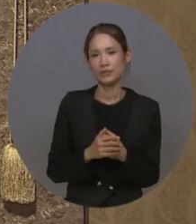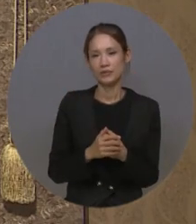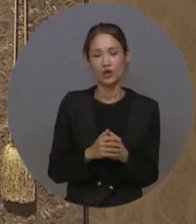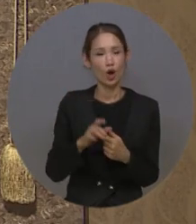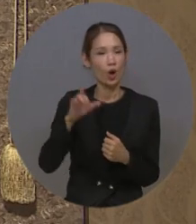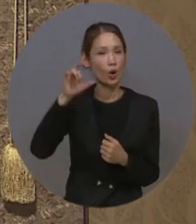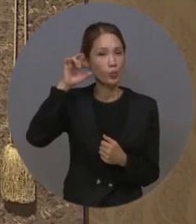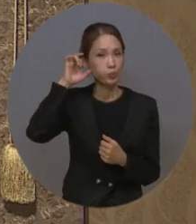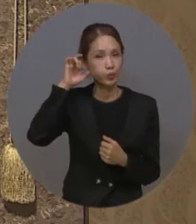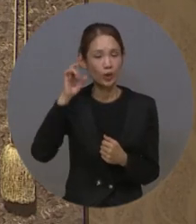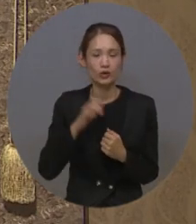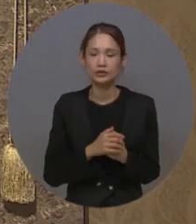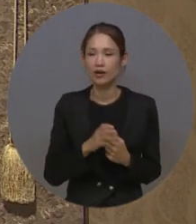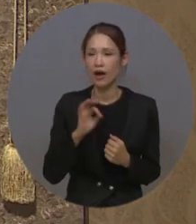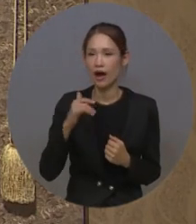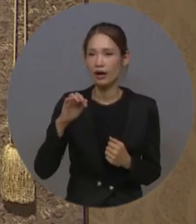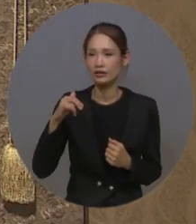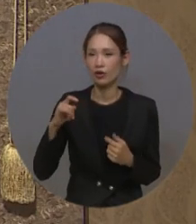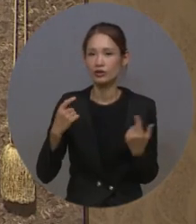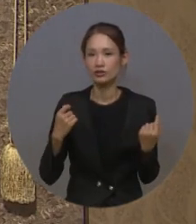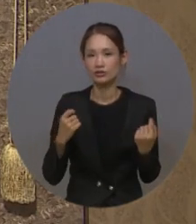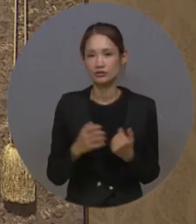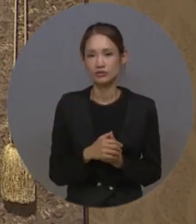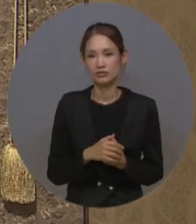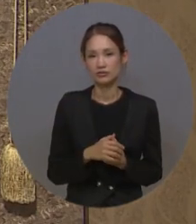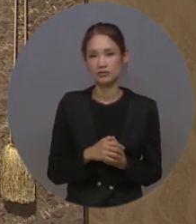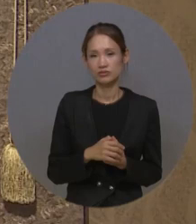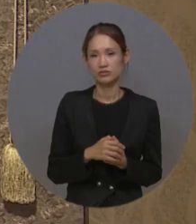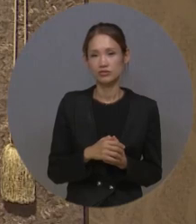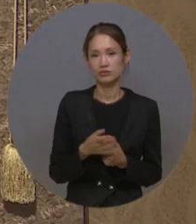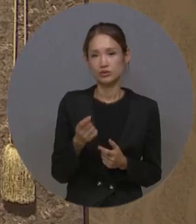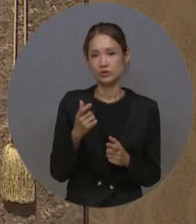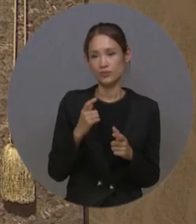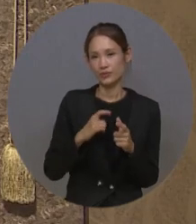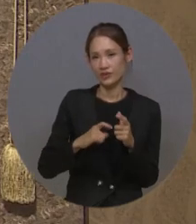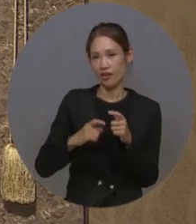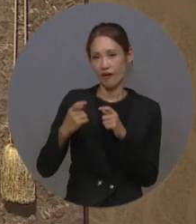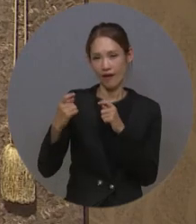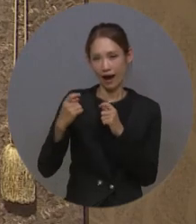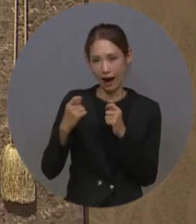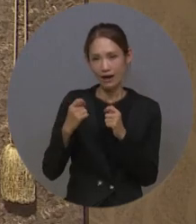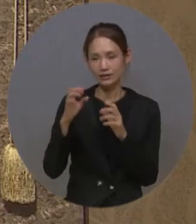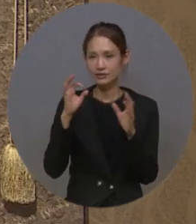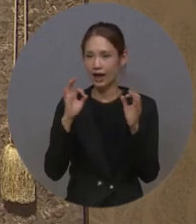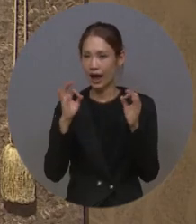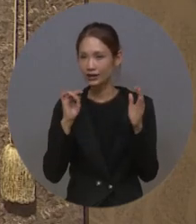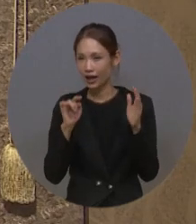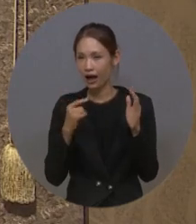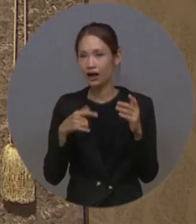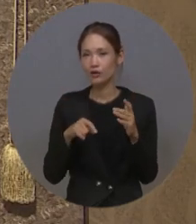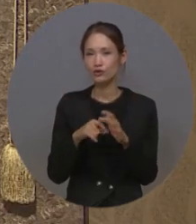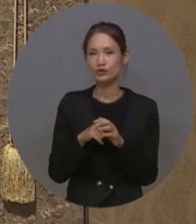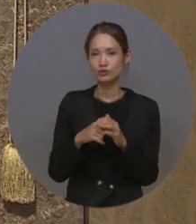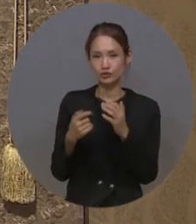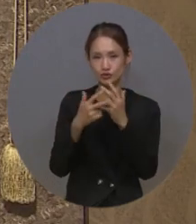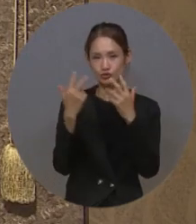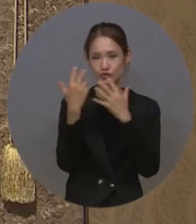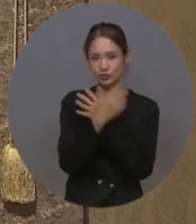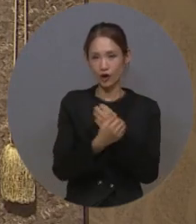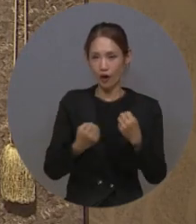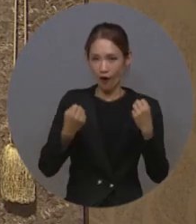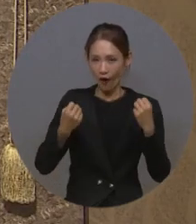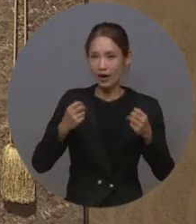보청기나 안경점처럼 좀 더 가깝게 찾을 수 있는 수면 건강 센터를